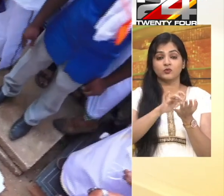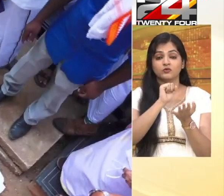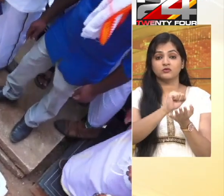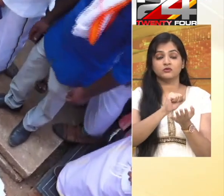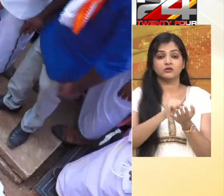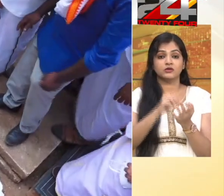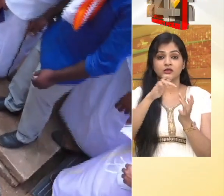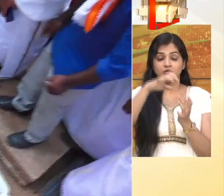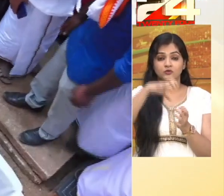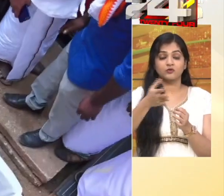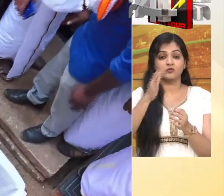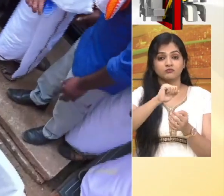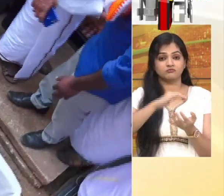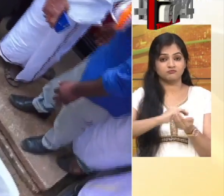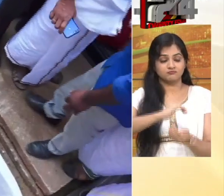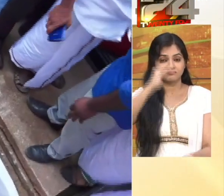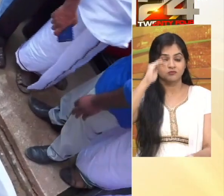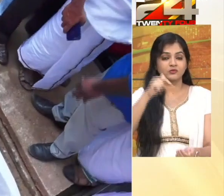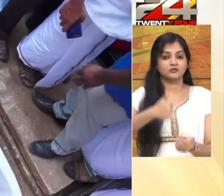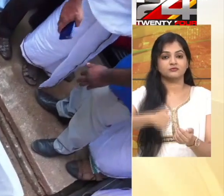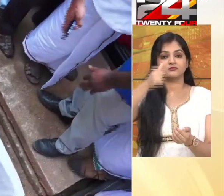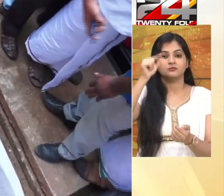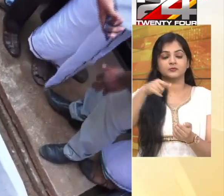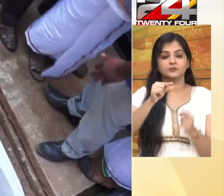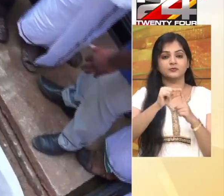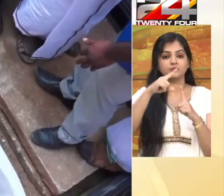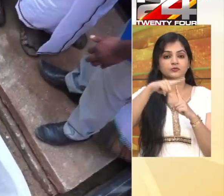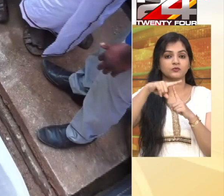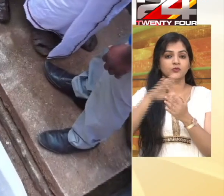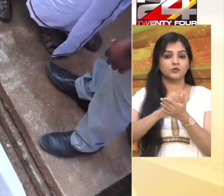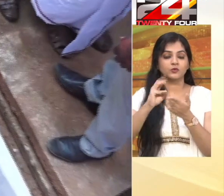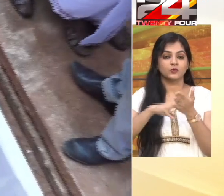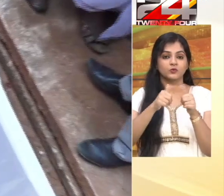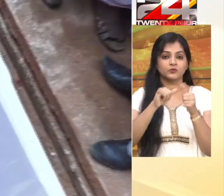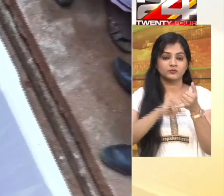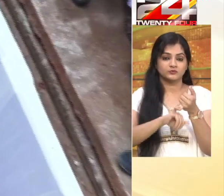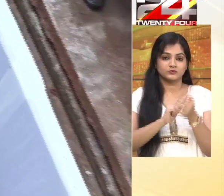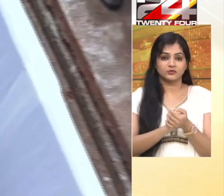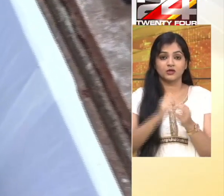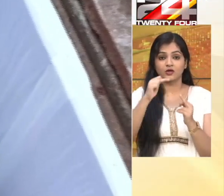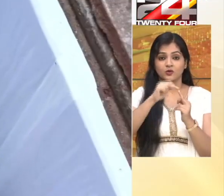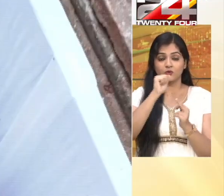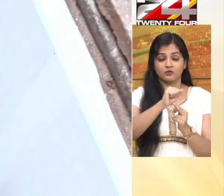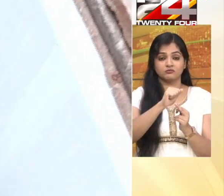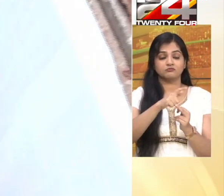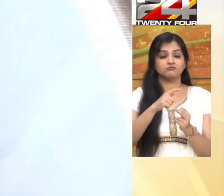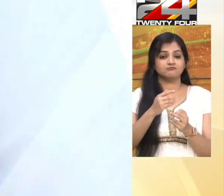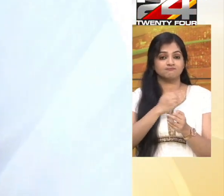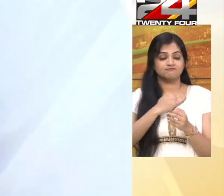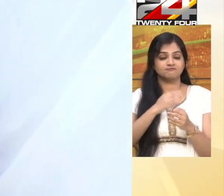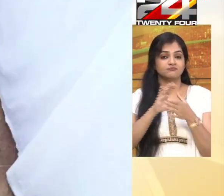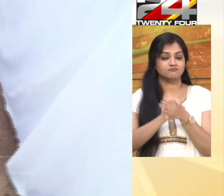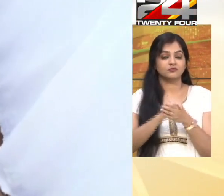അല്ലെങ്കിൽ ഇടുക്കിയിൽ നിന്ന് വളർന്നു വന്ന ഒരു നേതാവാണ് പി ടി തോമസ്. ഇടുക്കിയെ അത്രമാത്രം നെഞ്ചോട് ചേർത്ത് പിടിച്ച ഒരാളാണ്. അതുകൊണ്ട് തന്നെയാണ്